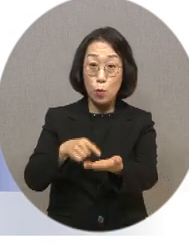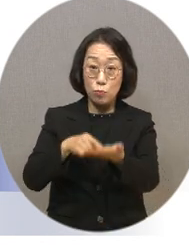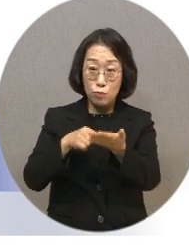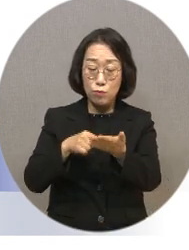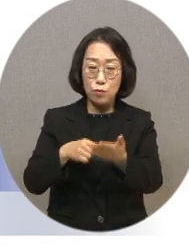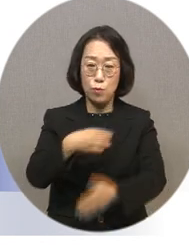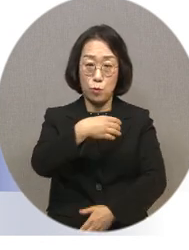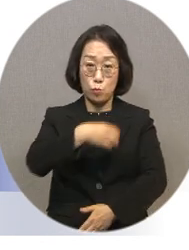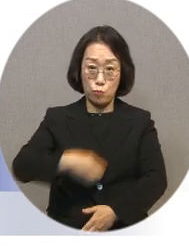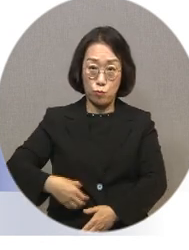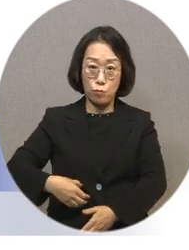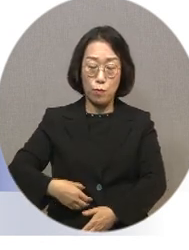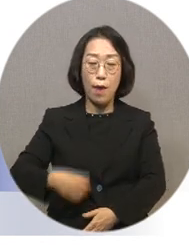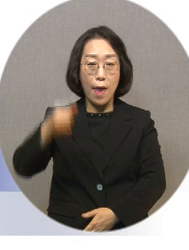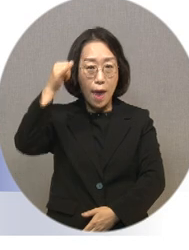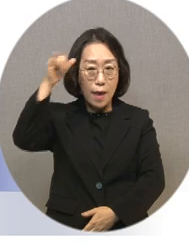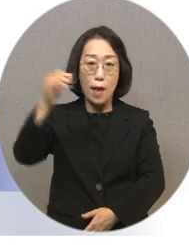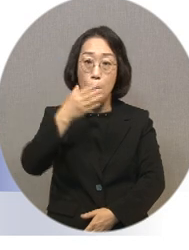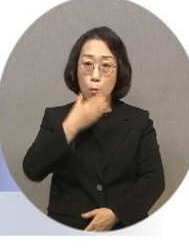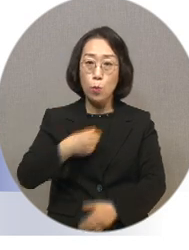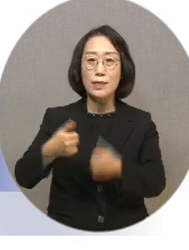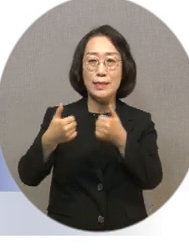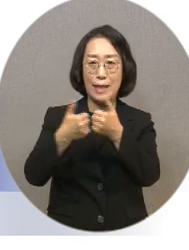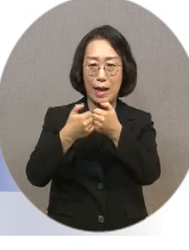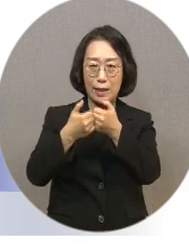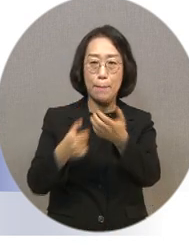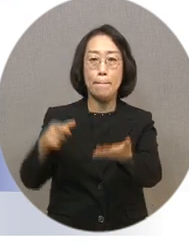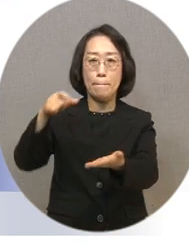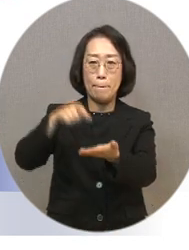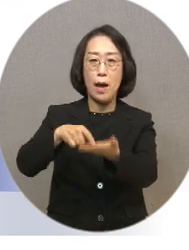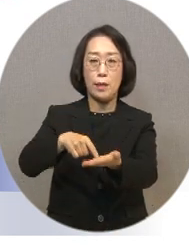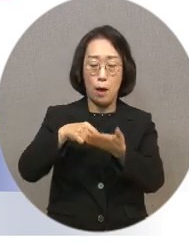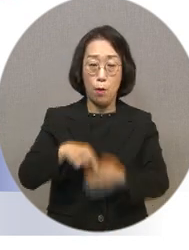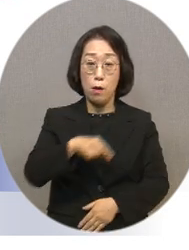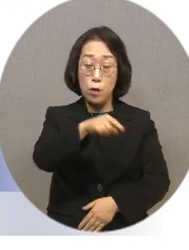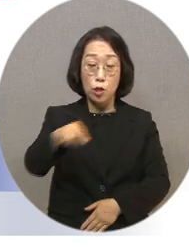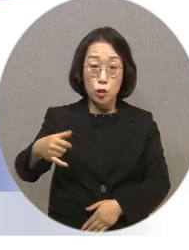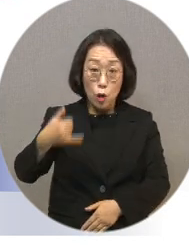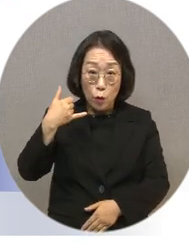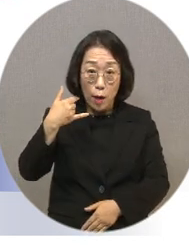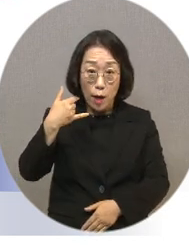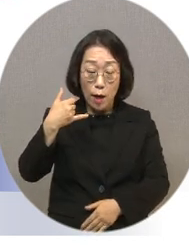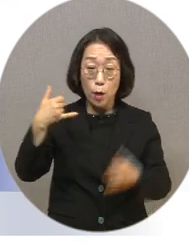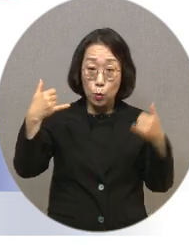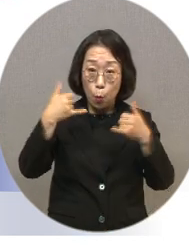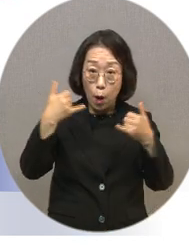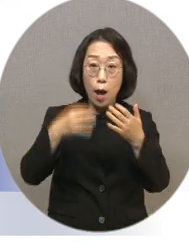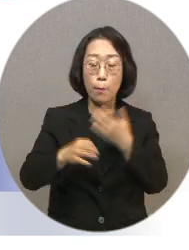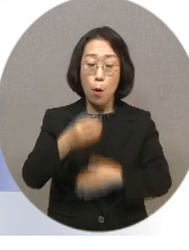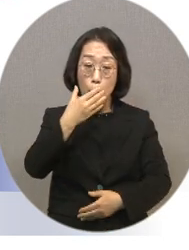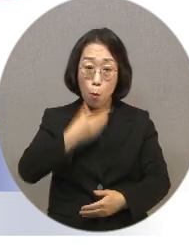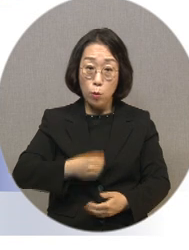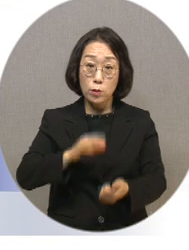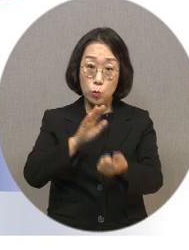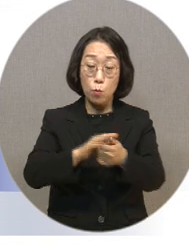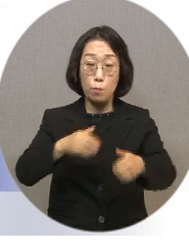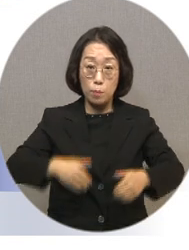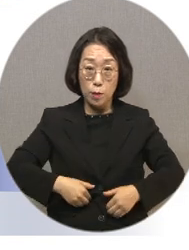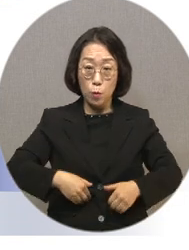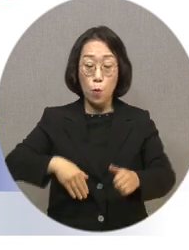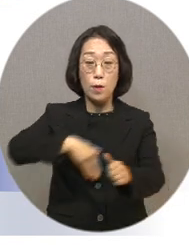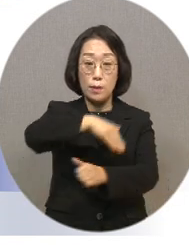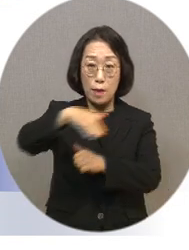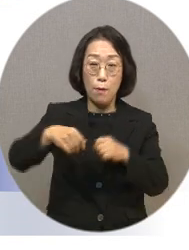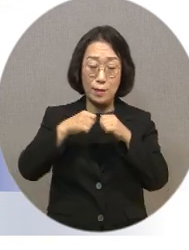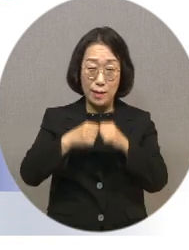읍면동 AI 복지 상당 으로 표기됩니다 대상자가 전화를 받게 되면 복지 도움이 필요한 상황인지 파악하는